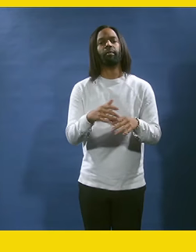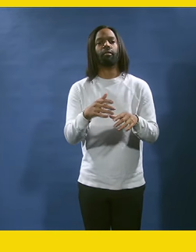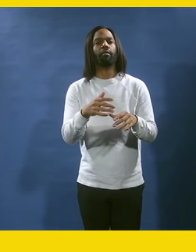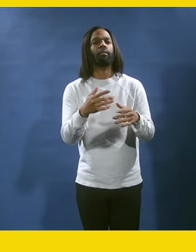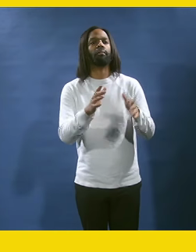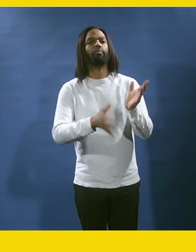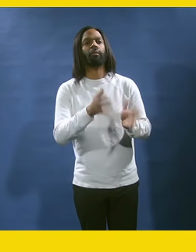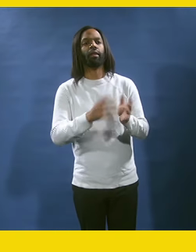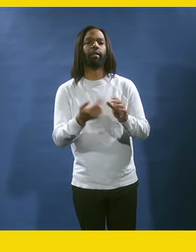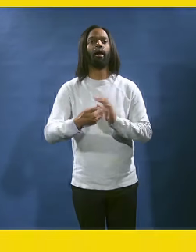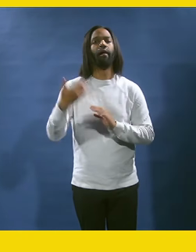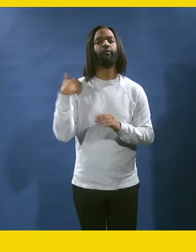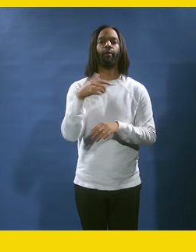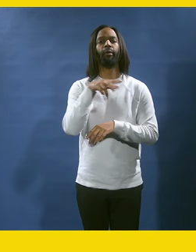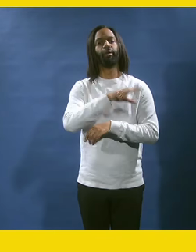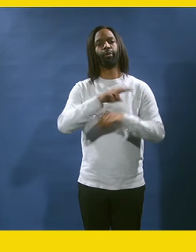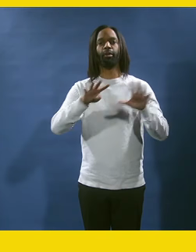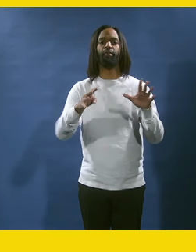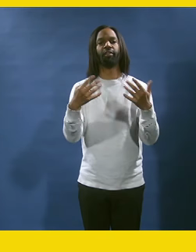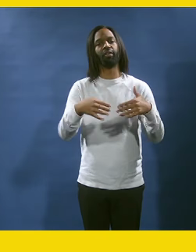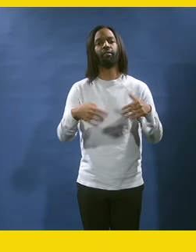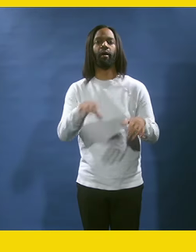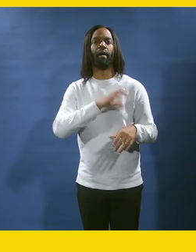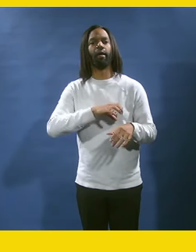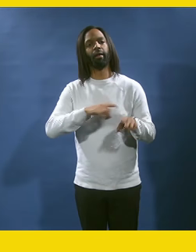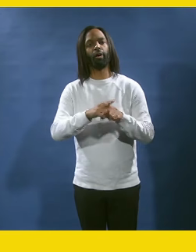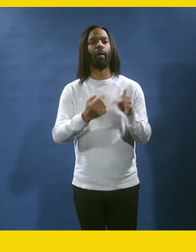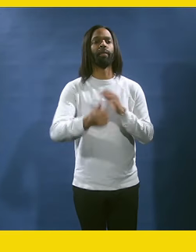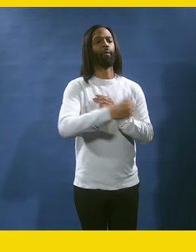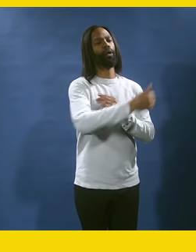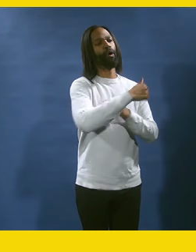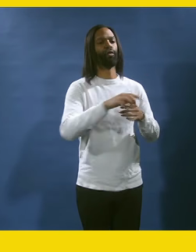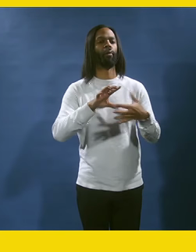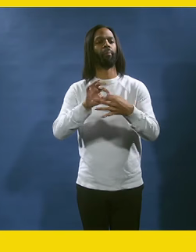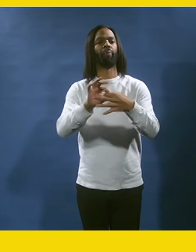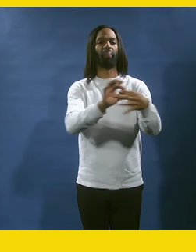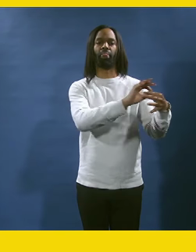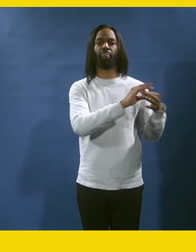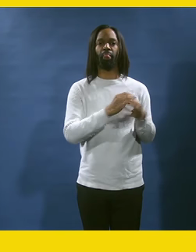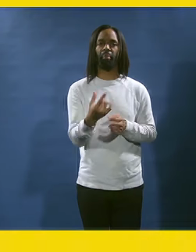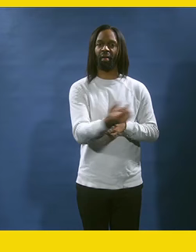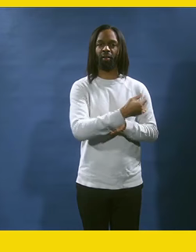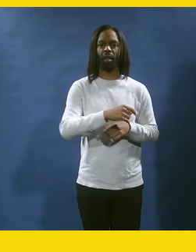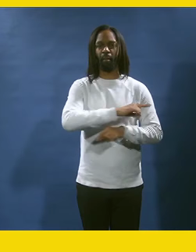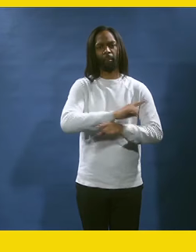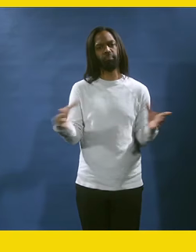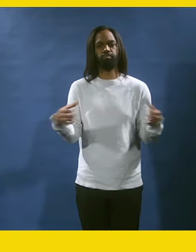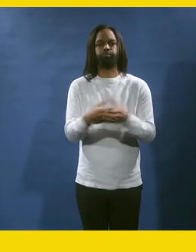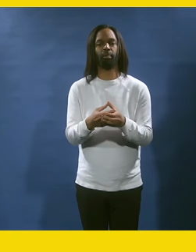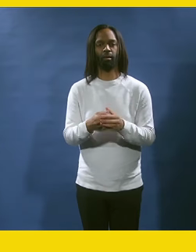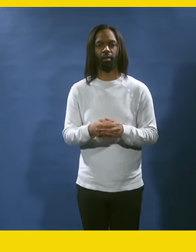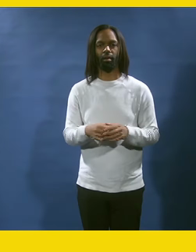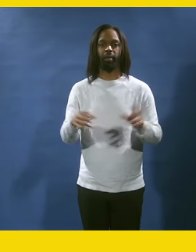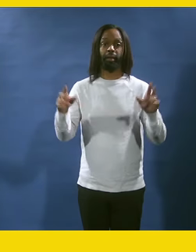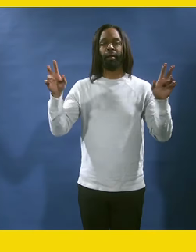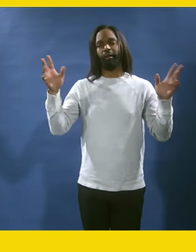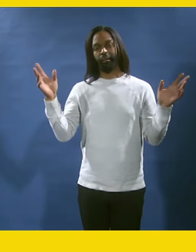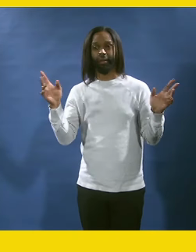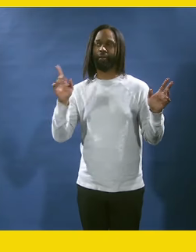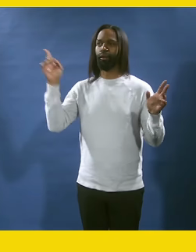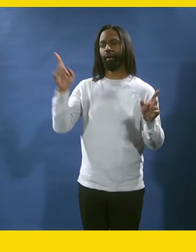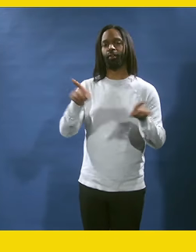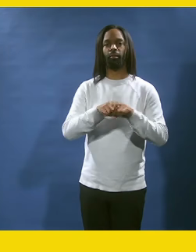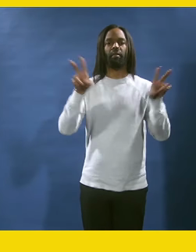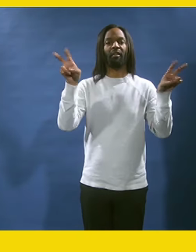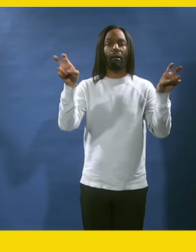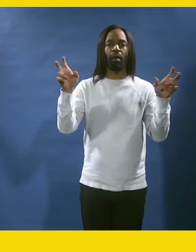quelques années. Et le nouveau gouvernement semble plus enclin à lutter contre la fameuse théorie du genre